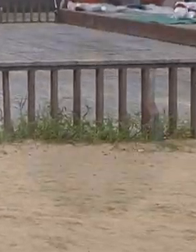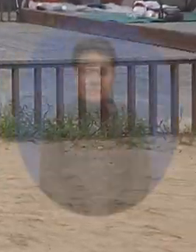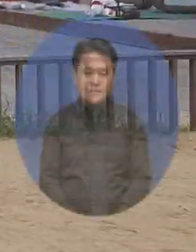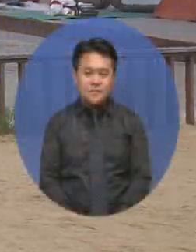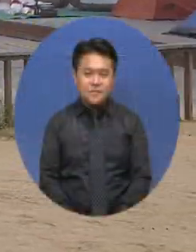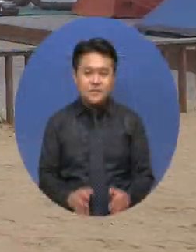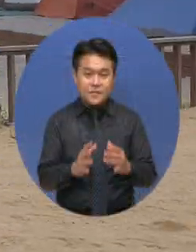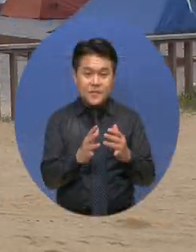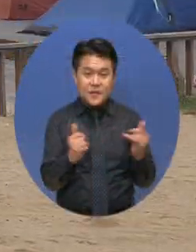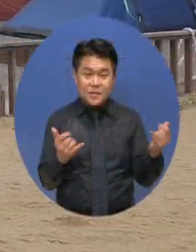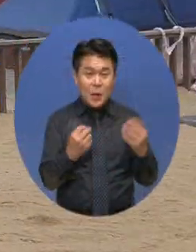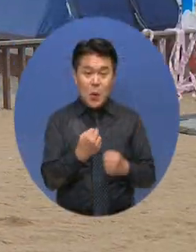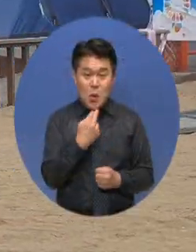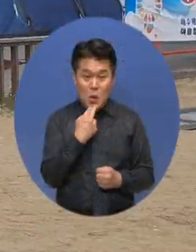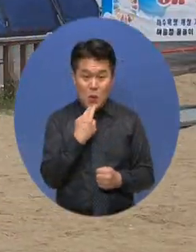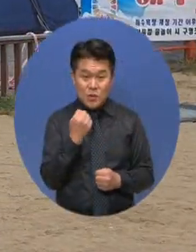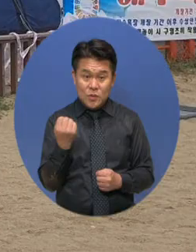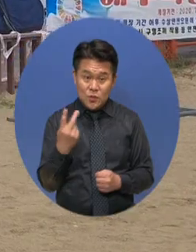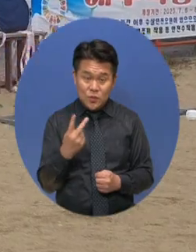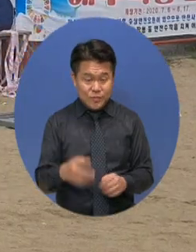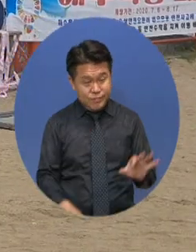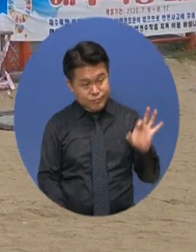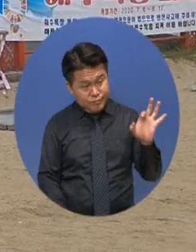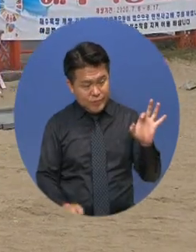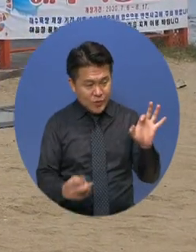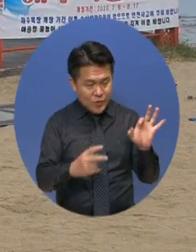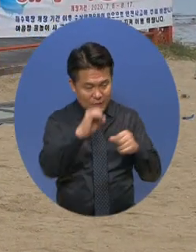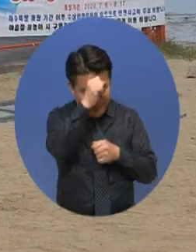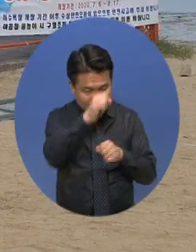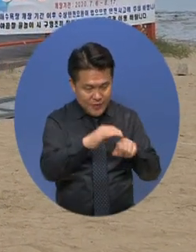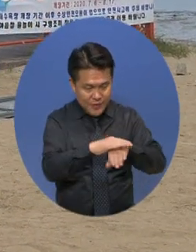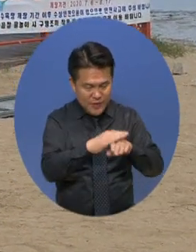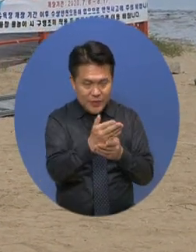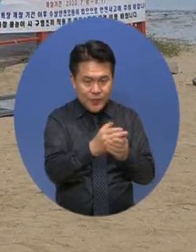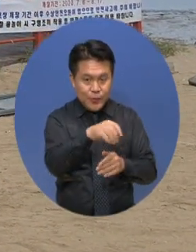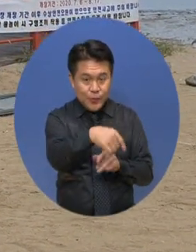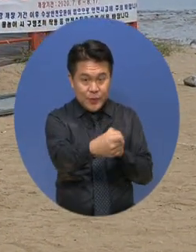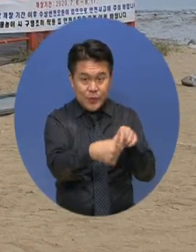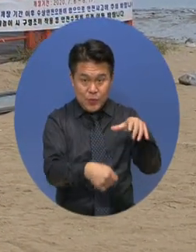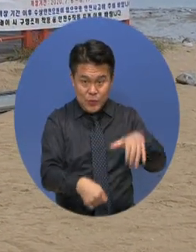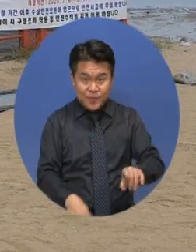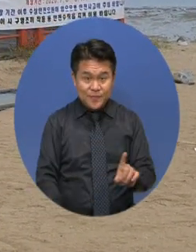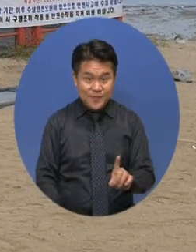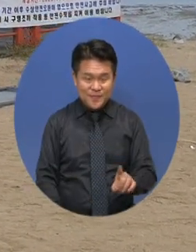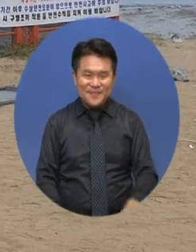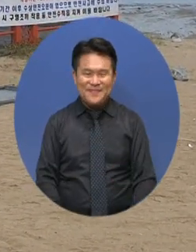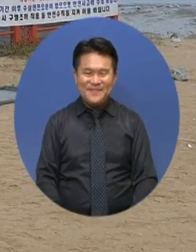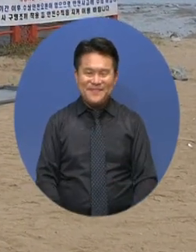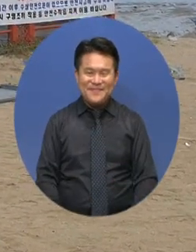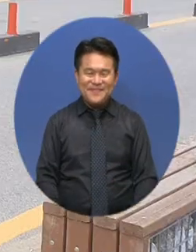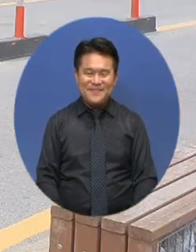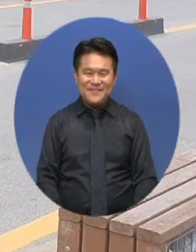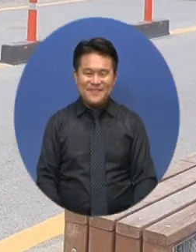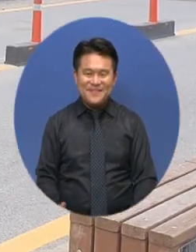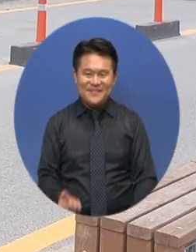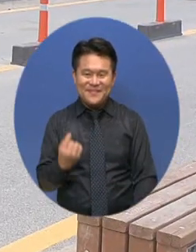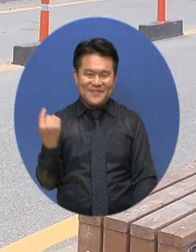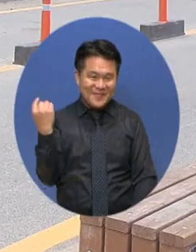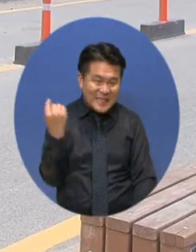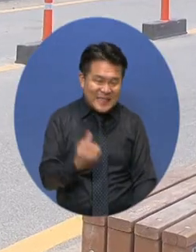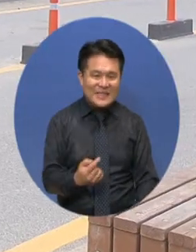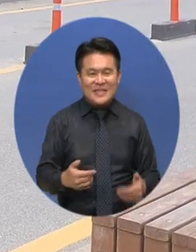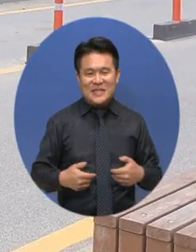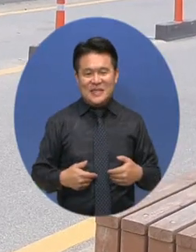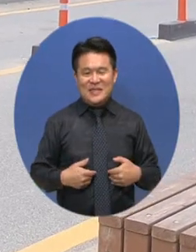상대적으로 인적이 드물고 화장실과 세족시설이 가까운 이곳은 일찍 자리 잡지 않으면